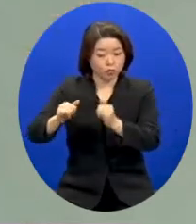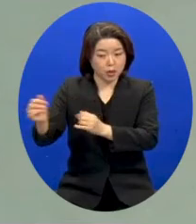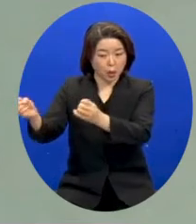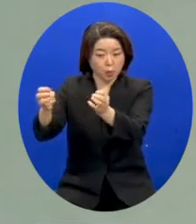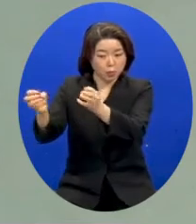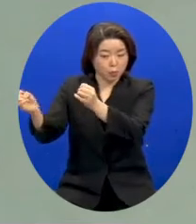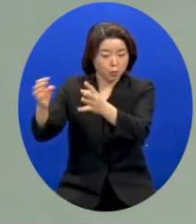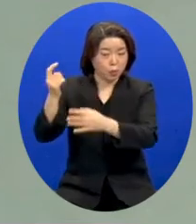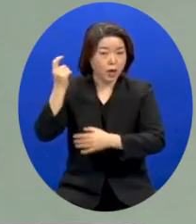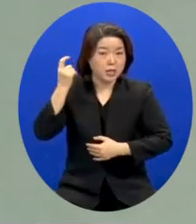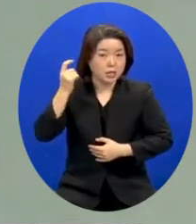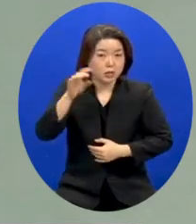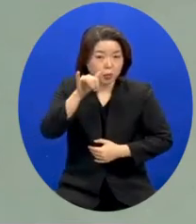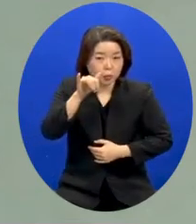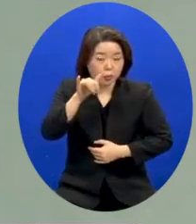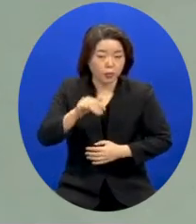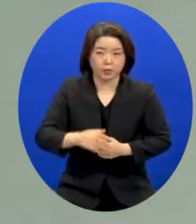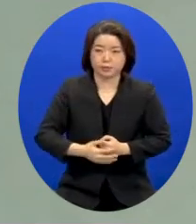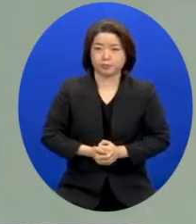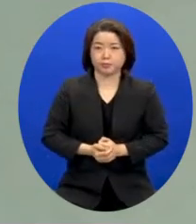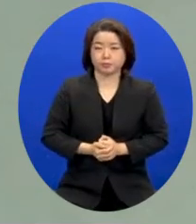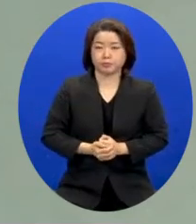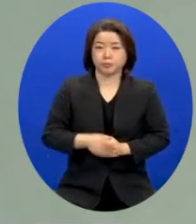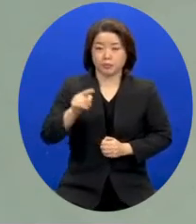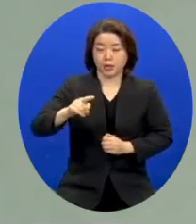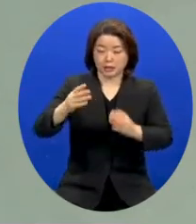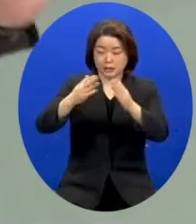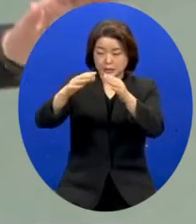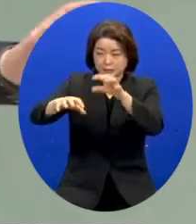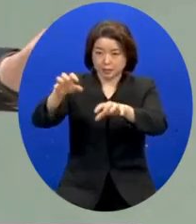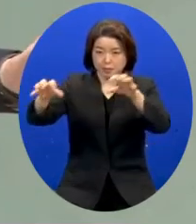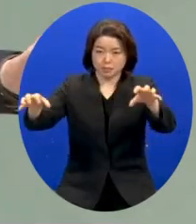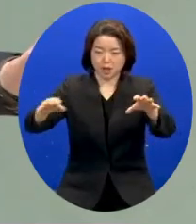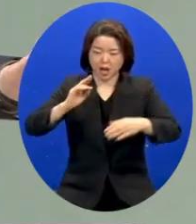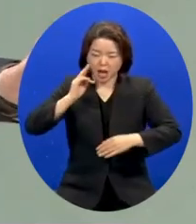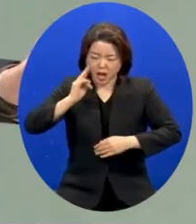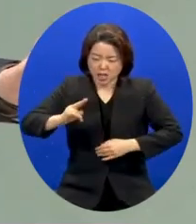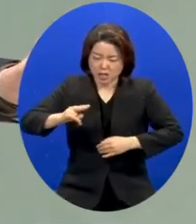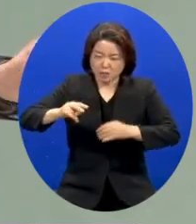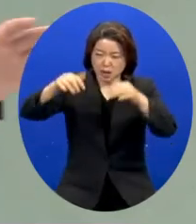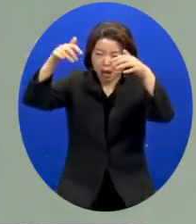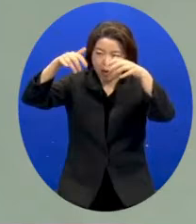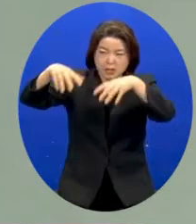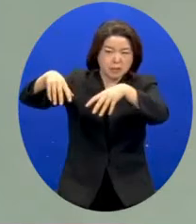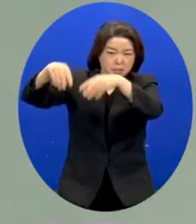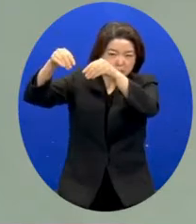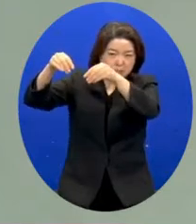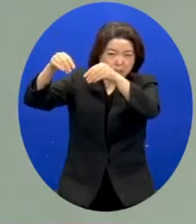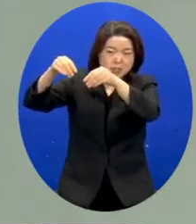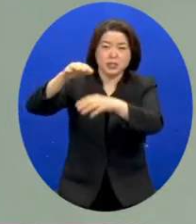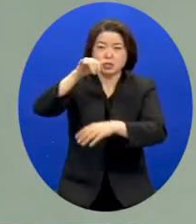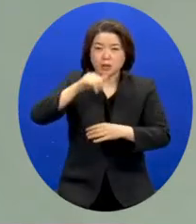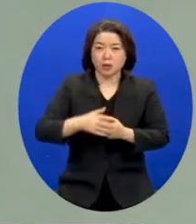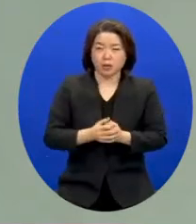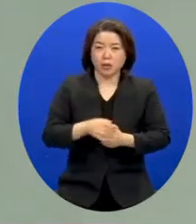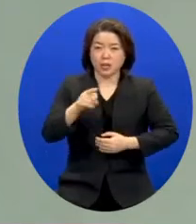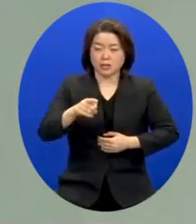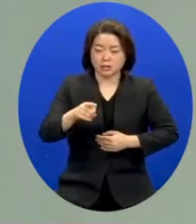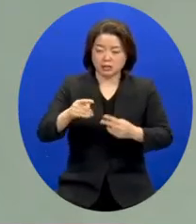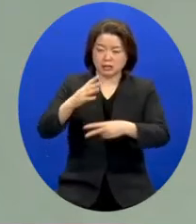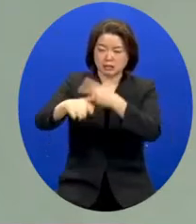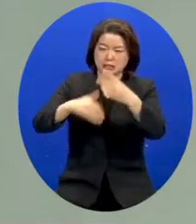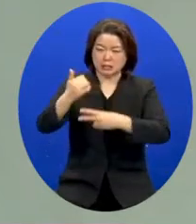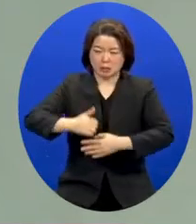이야기를 하는 게 들렸어요. 그 마을에 심각한 가문이 들었어요. 그런데 그것은 신을 노하게